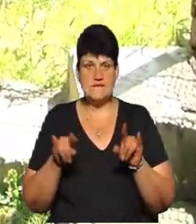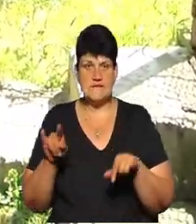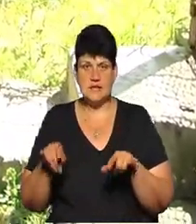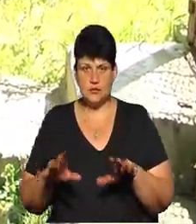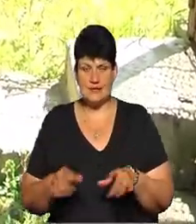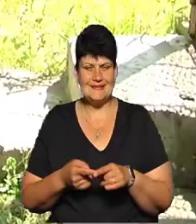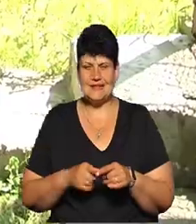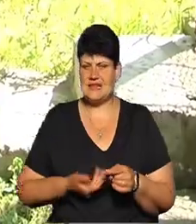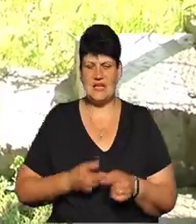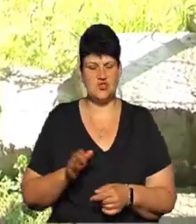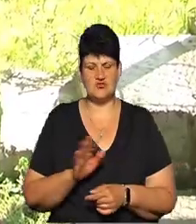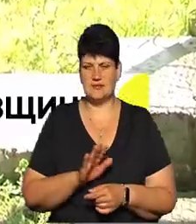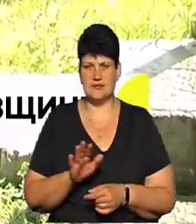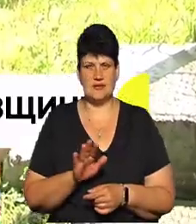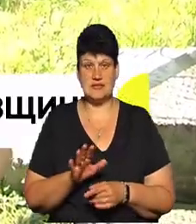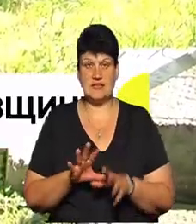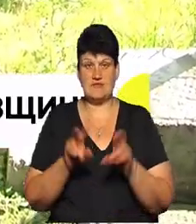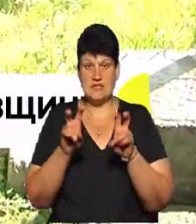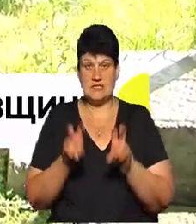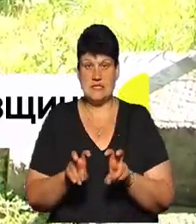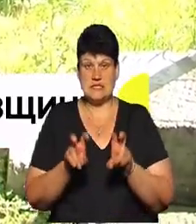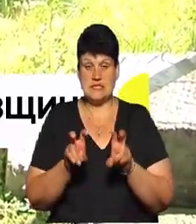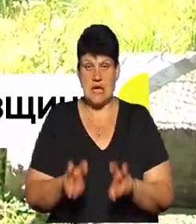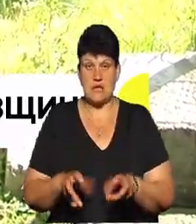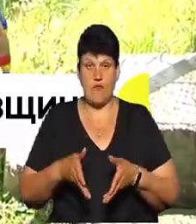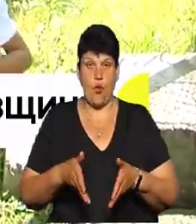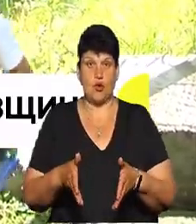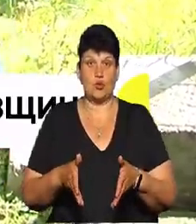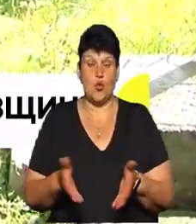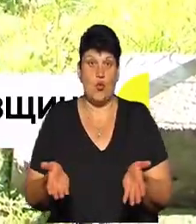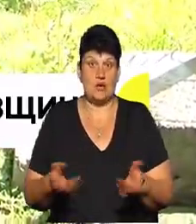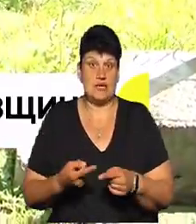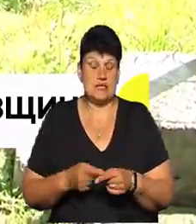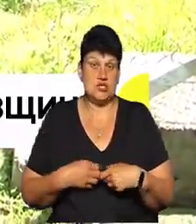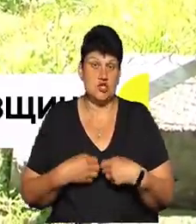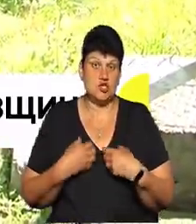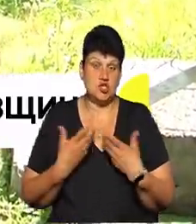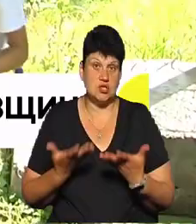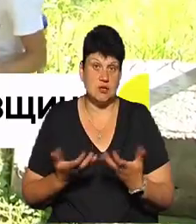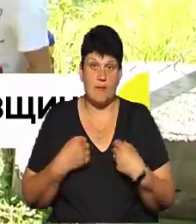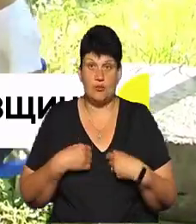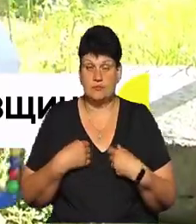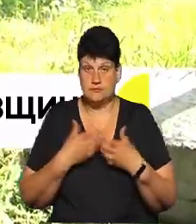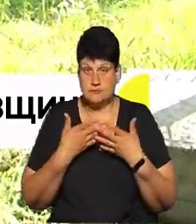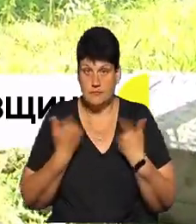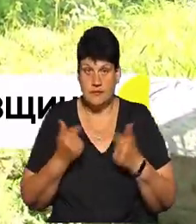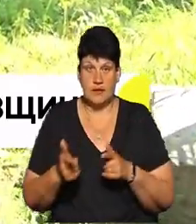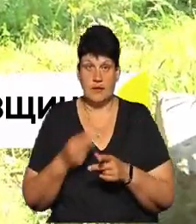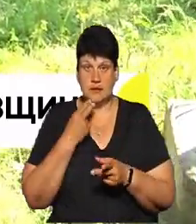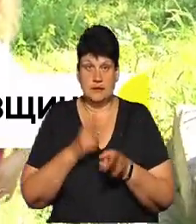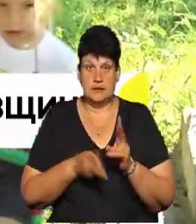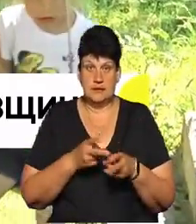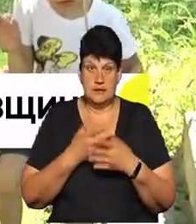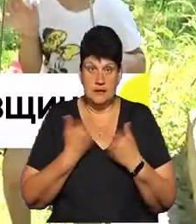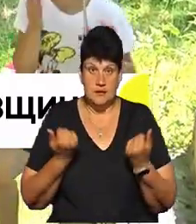це не життя було, це просто всі сидять постійно в коридорі і це жах. Не помитися, не приготувати, ти тільки йдеш